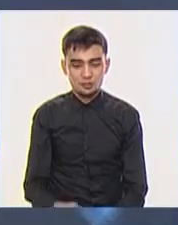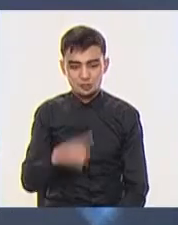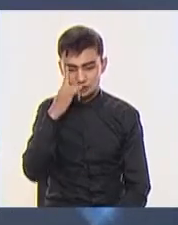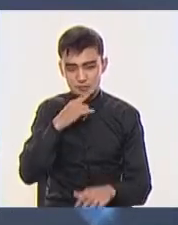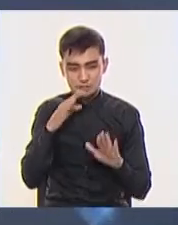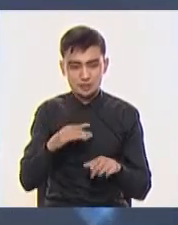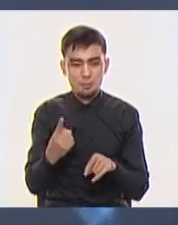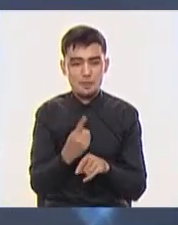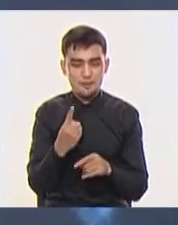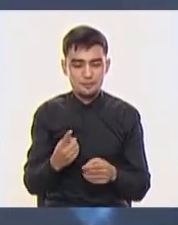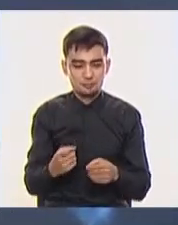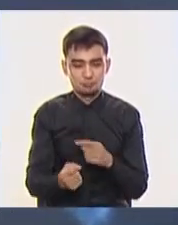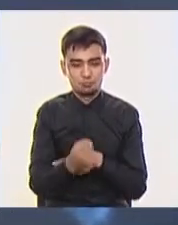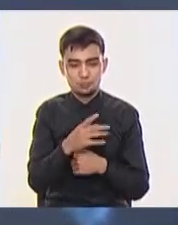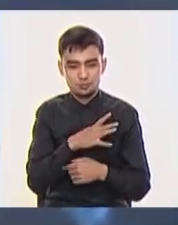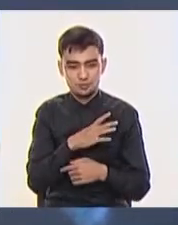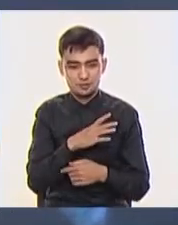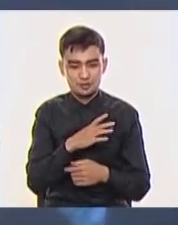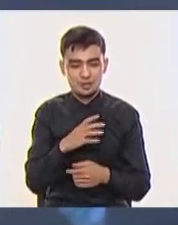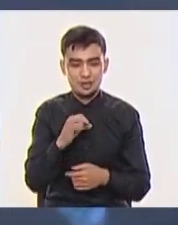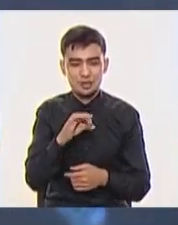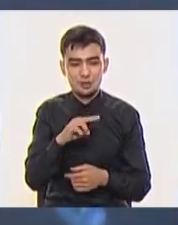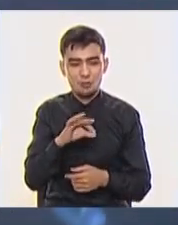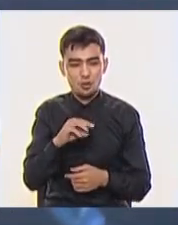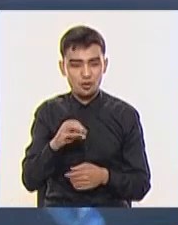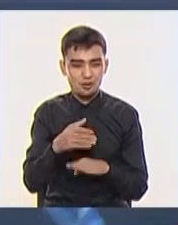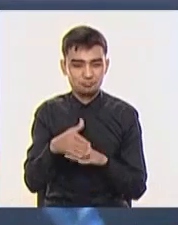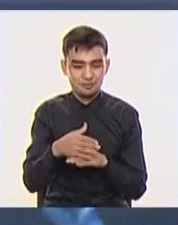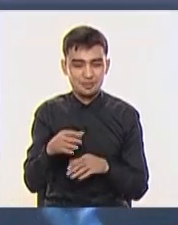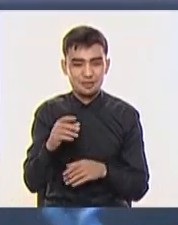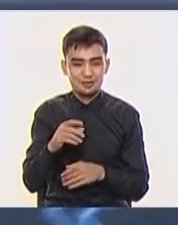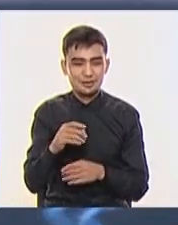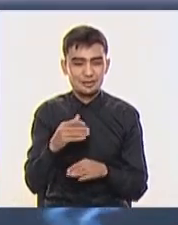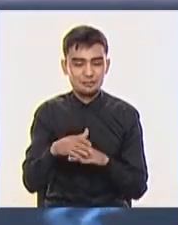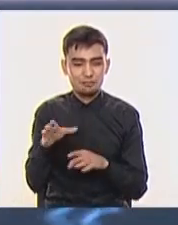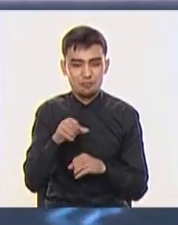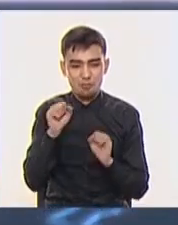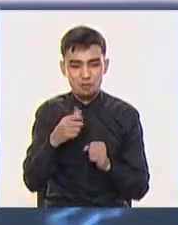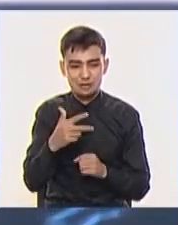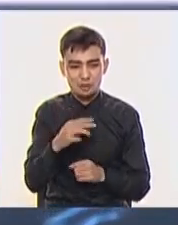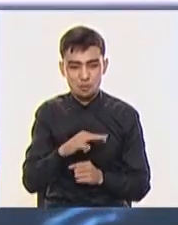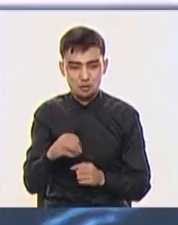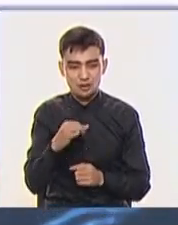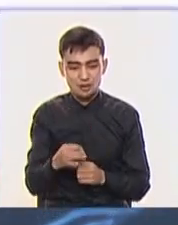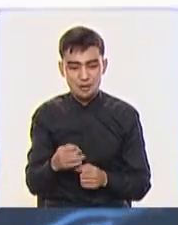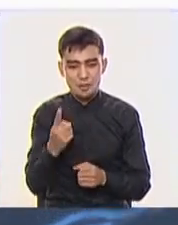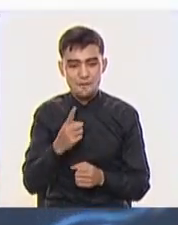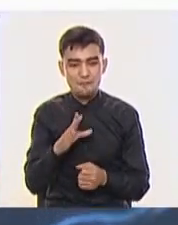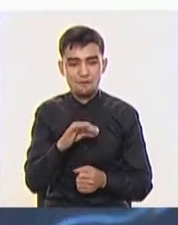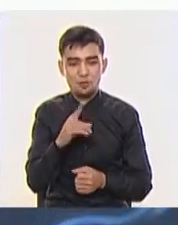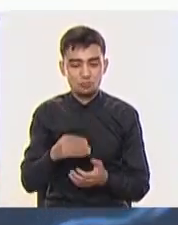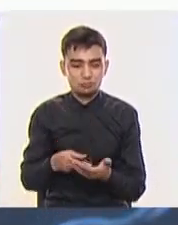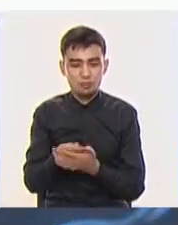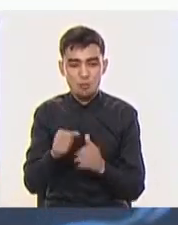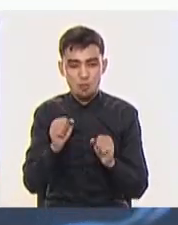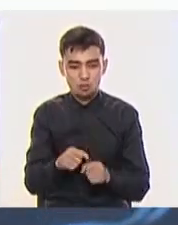В Казахстане впервые появилась цифровая ипотека. Получить одобрение займа за 30 минут, оформить его и внести первоначальный взнос